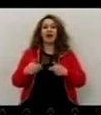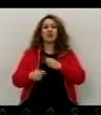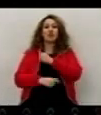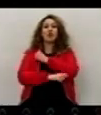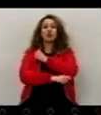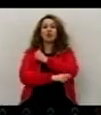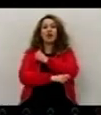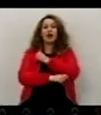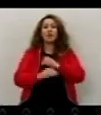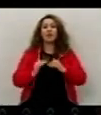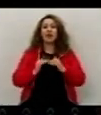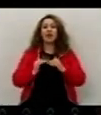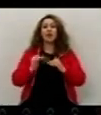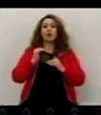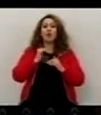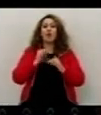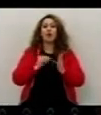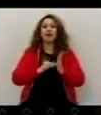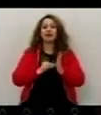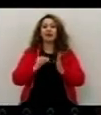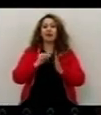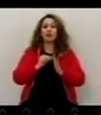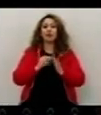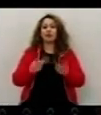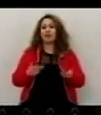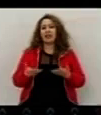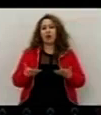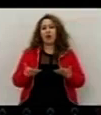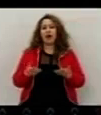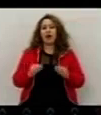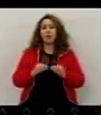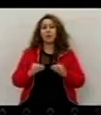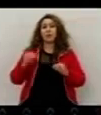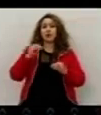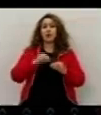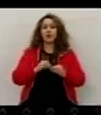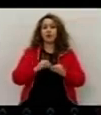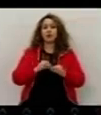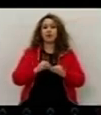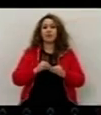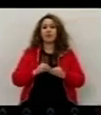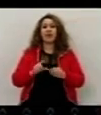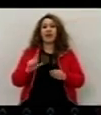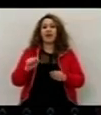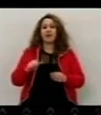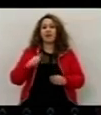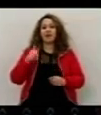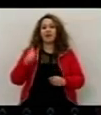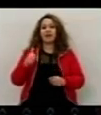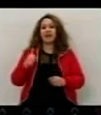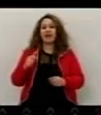بلغت نسبة مساهمة هذه المناطق في الإنتاج الفلاحي قيمة مضافة حوالي